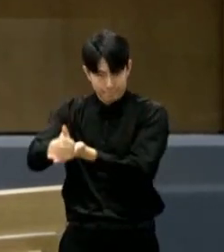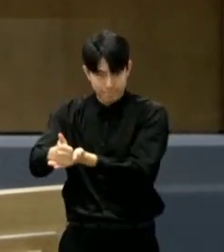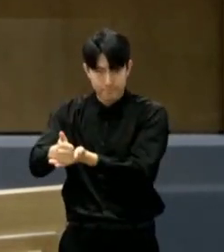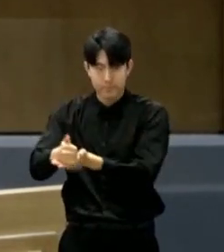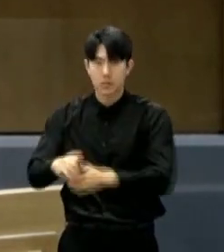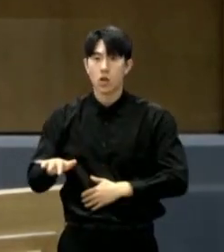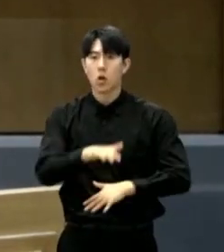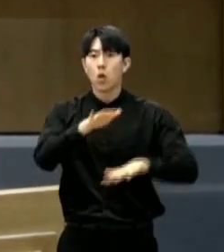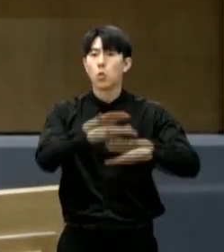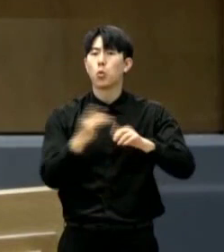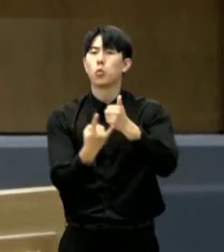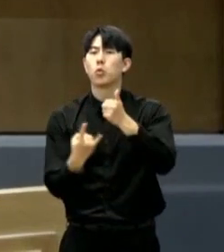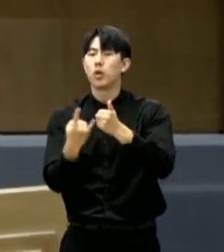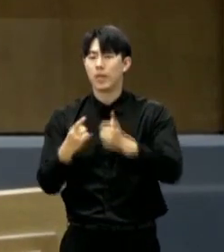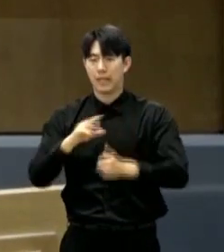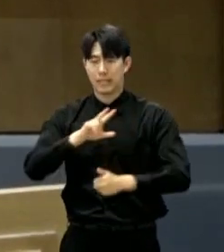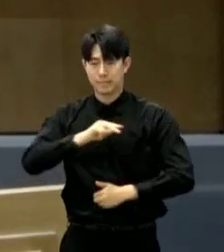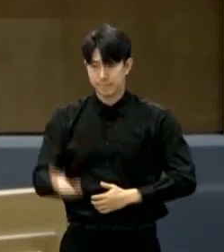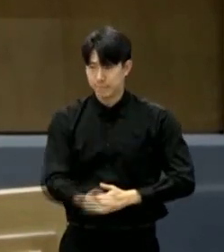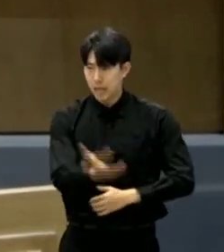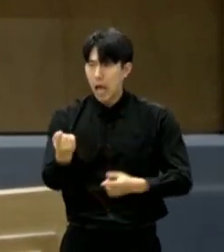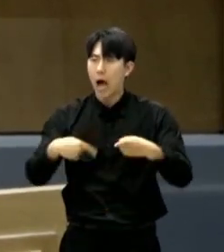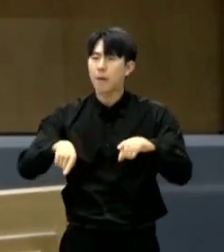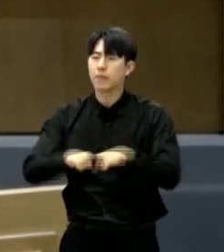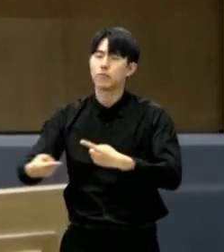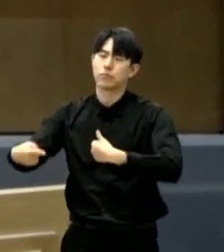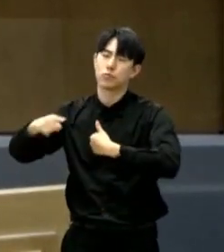저희 농정해양의 위원님들과 함께 해주십시오.